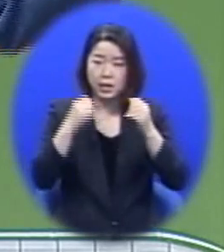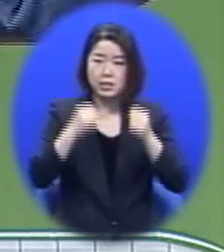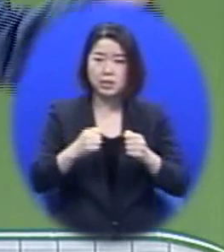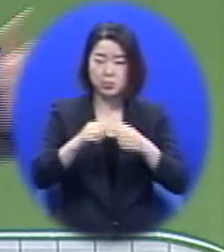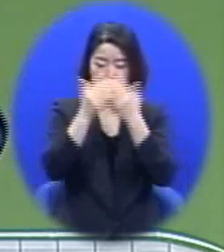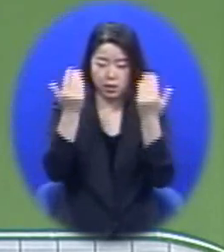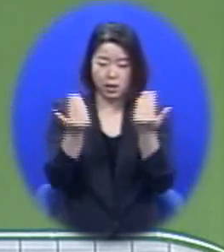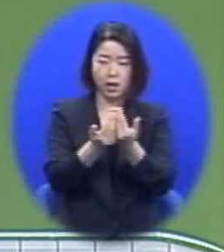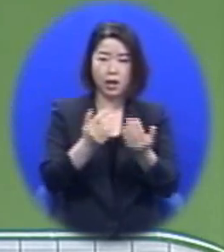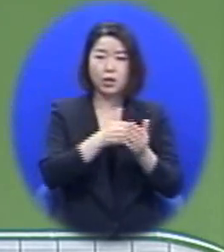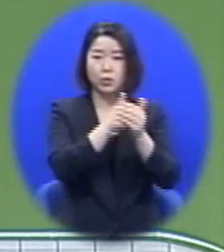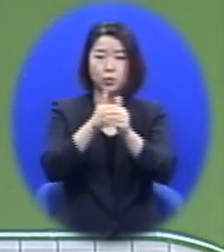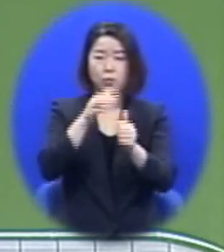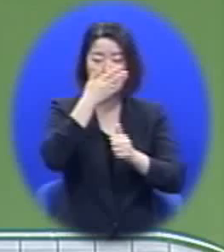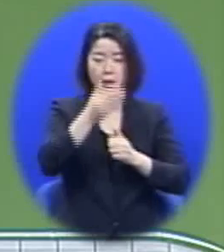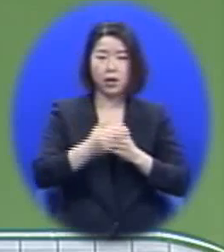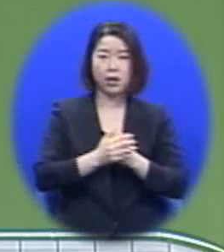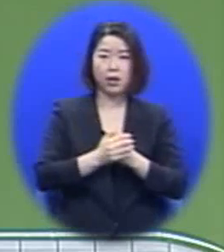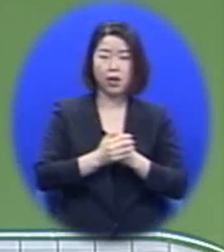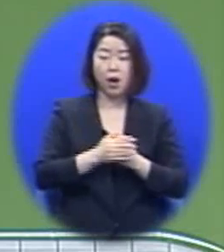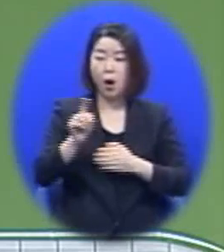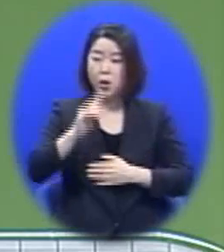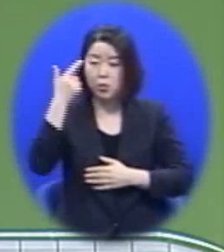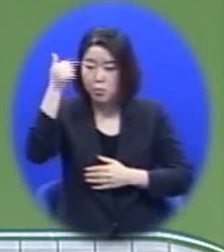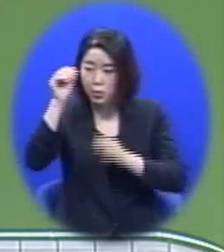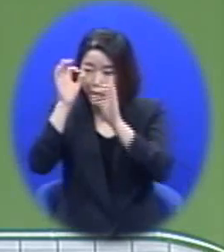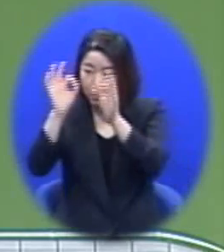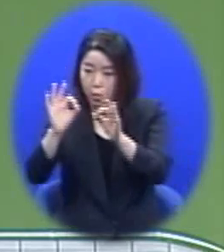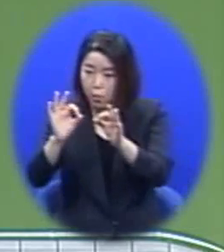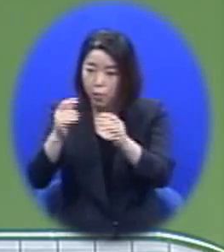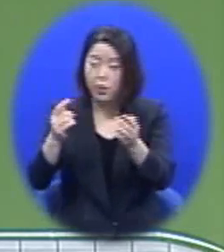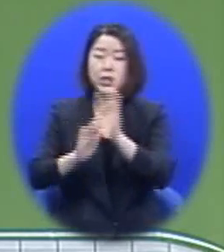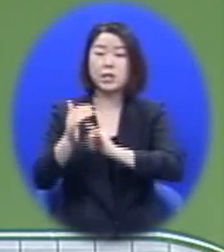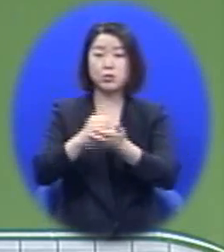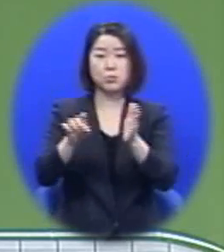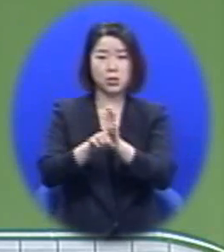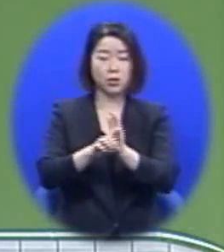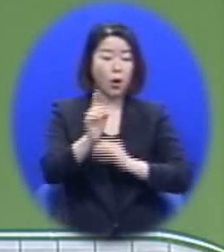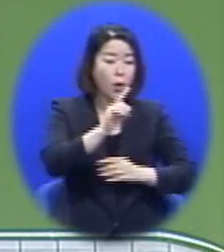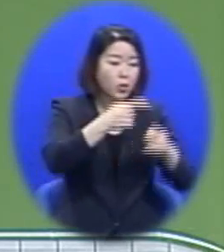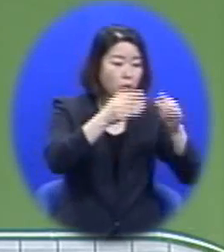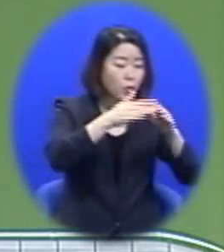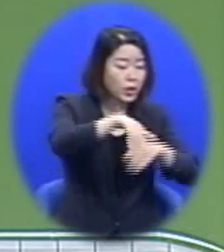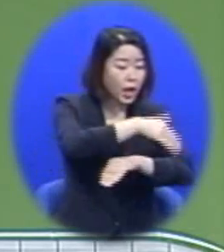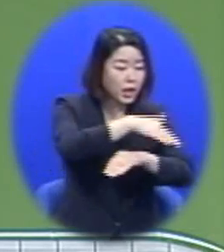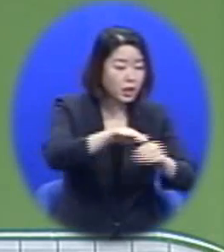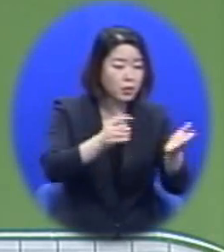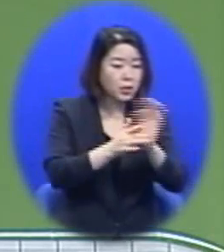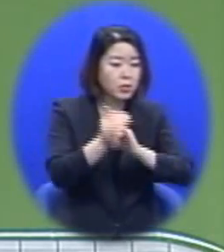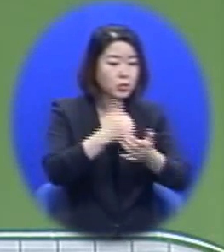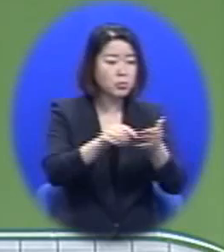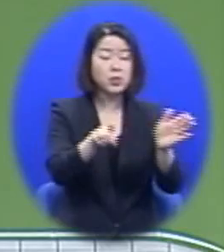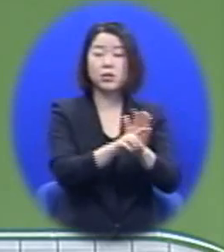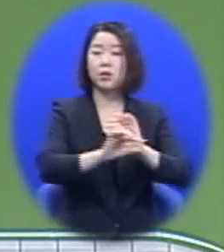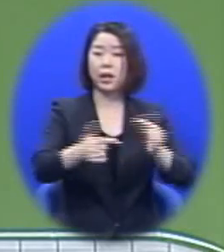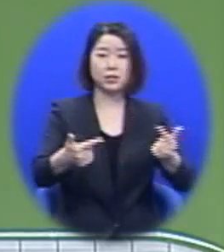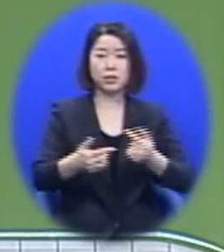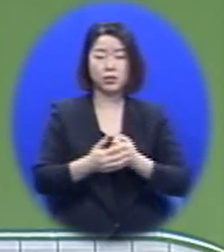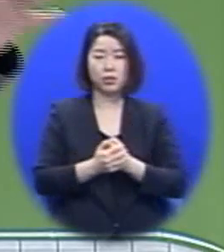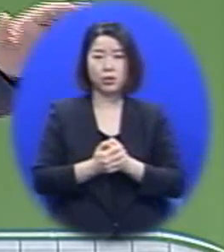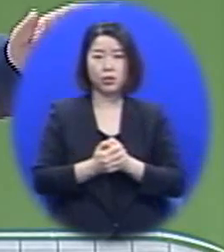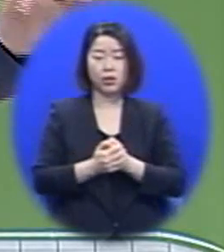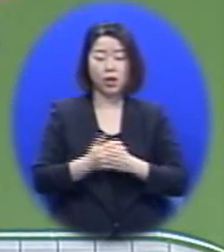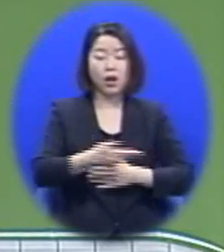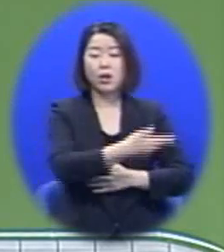목사를 보고 예수를 믿는 게 아닙니다. 어느 교회에 다니기 때문에 예수 믿어지는 게 아니에요. 주님과 여러분 사이의 관계는